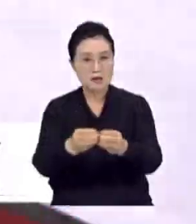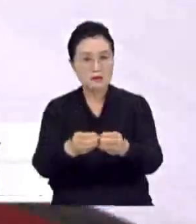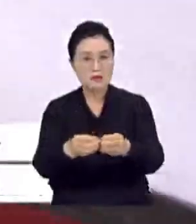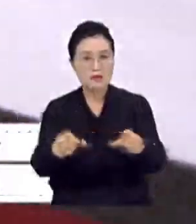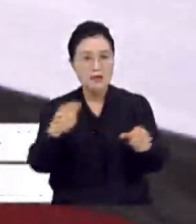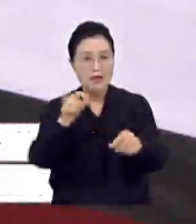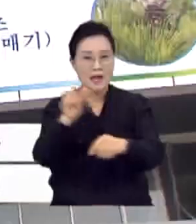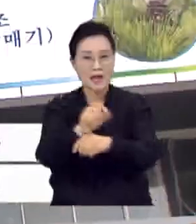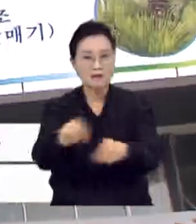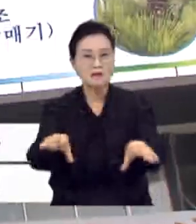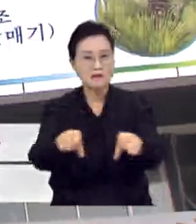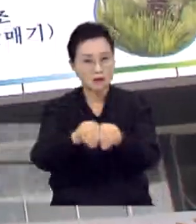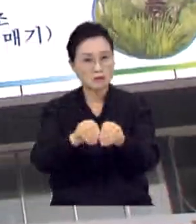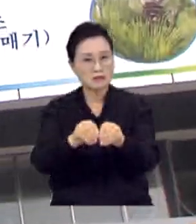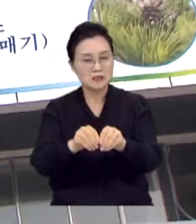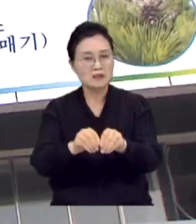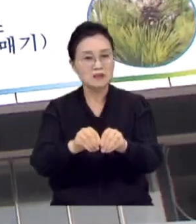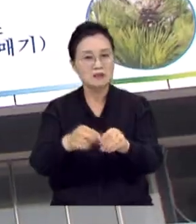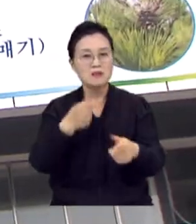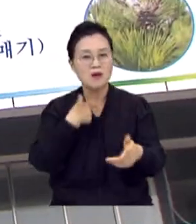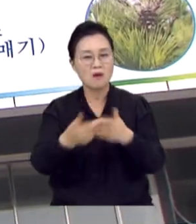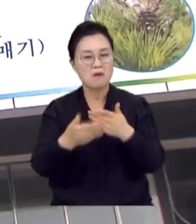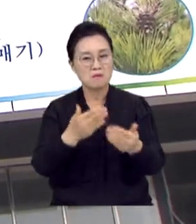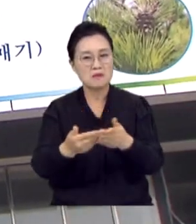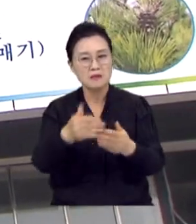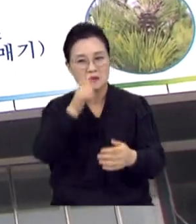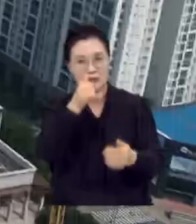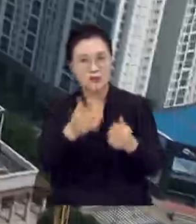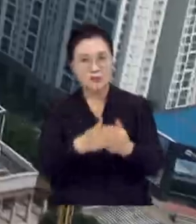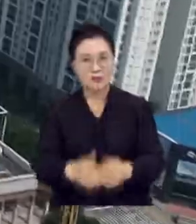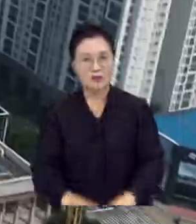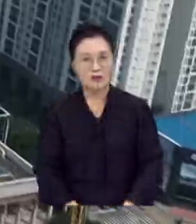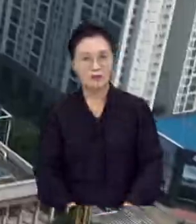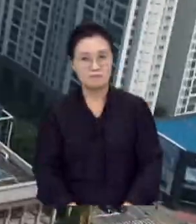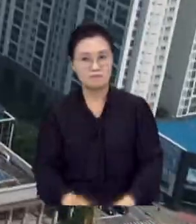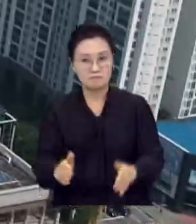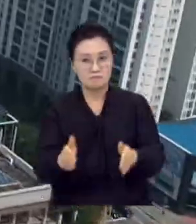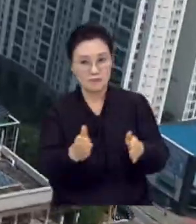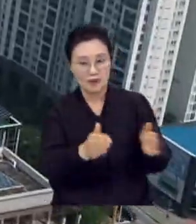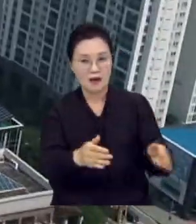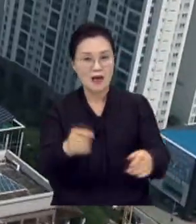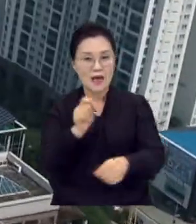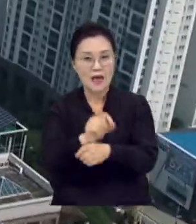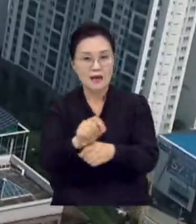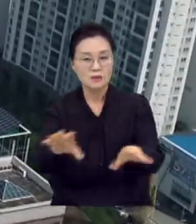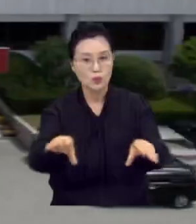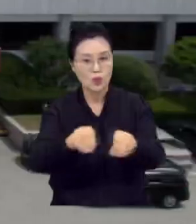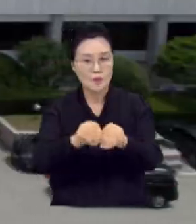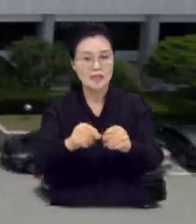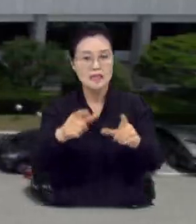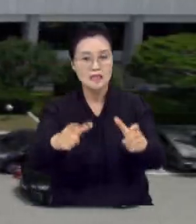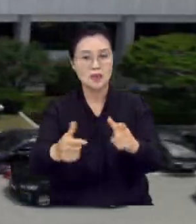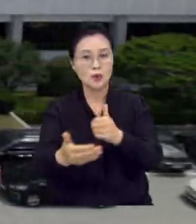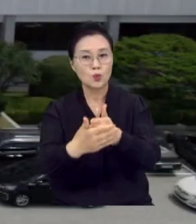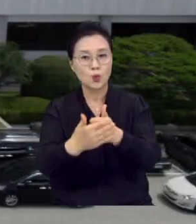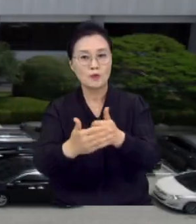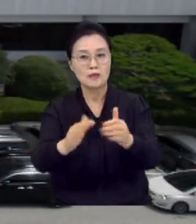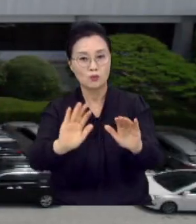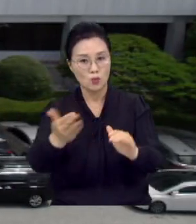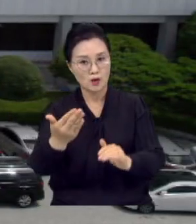행정통합 경험이 반영된 결과로 풀이됩니다 성사 가능성은 차치에 두고 행정통합이 지역에 도움이 될 것이라는